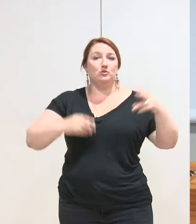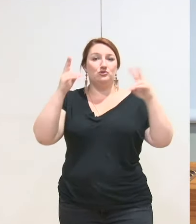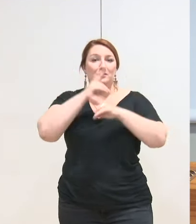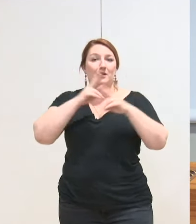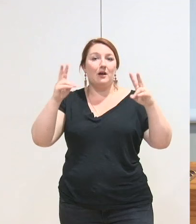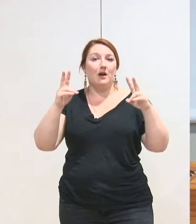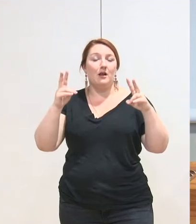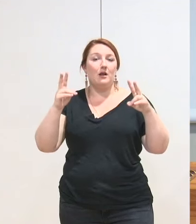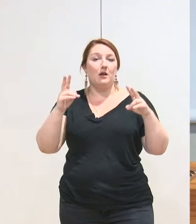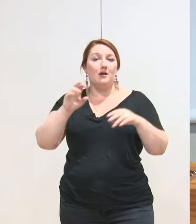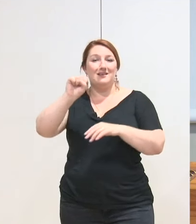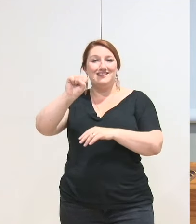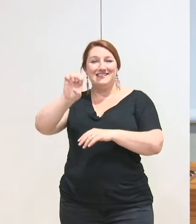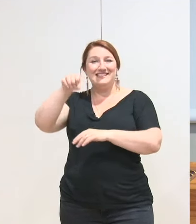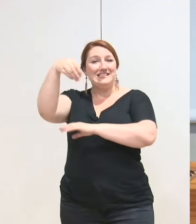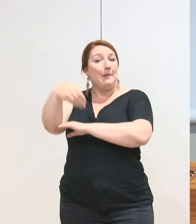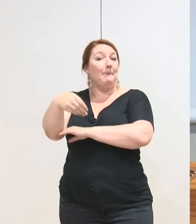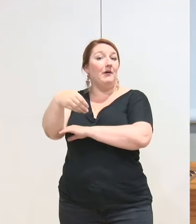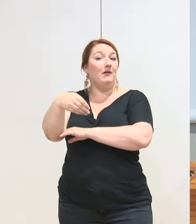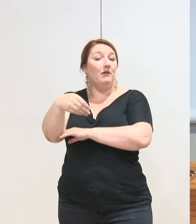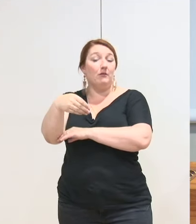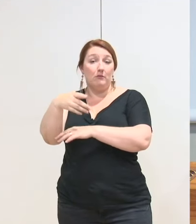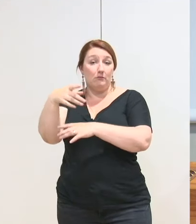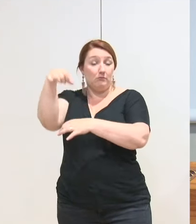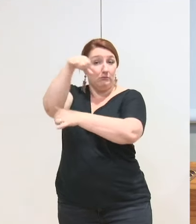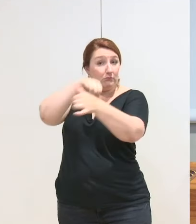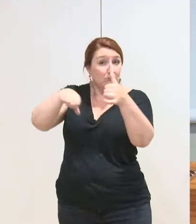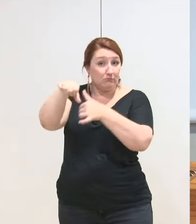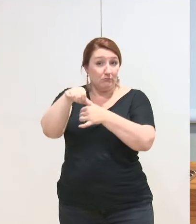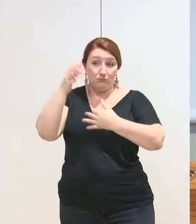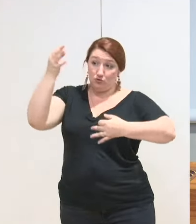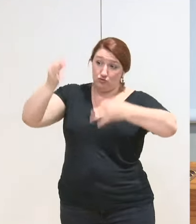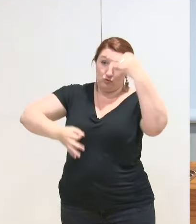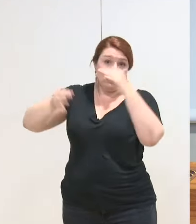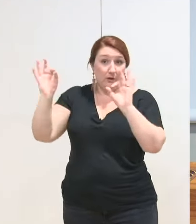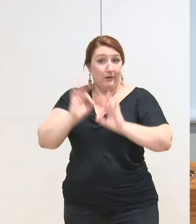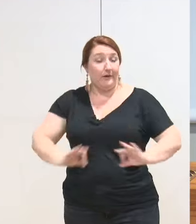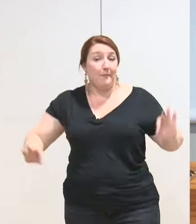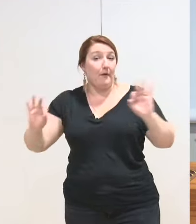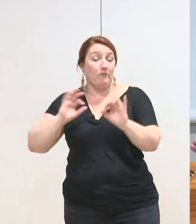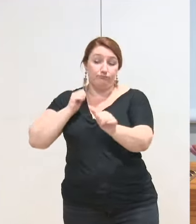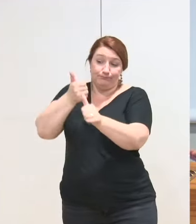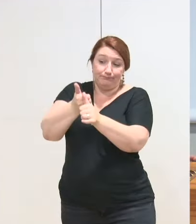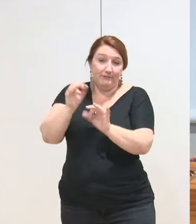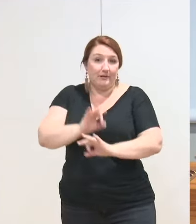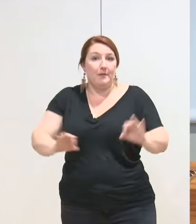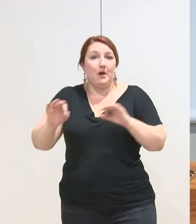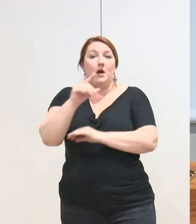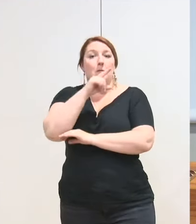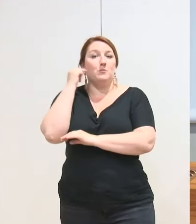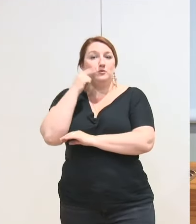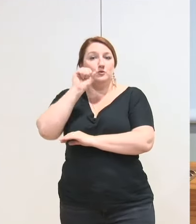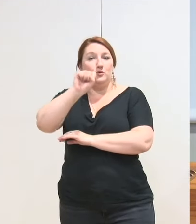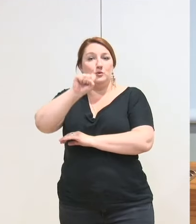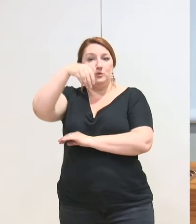lesm là non plus il n'y a pas eu d'affaires juridiques sur la question de Monsieur Smetanine madame